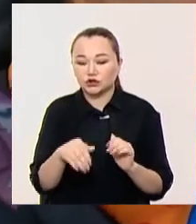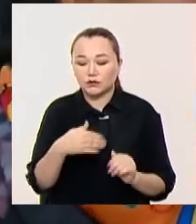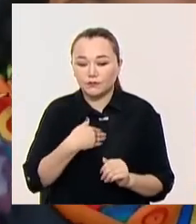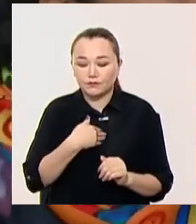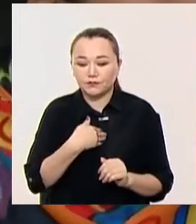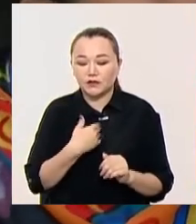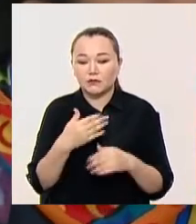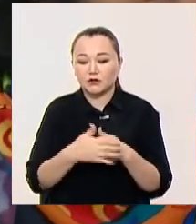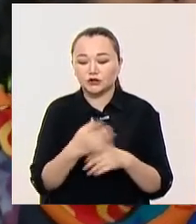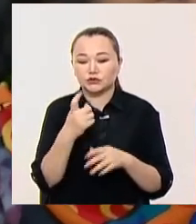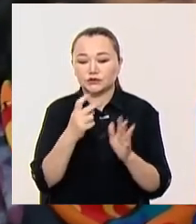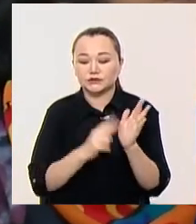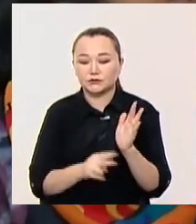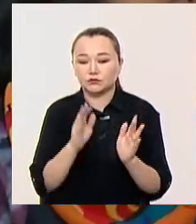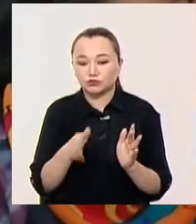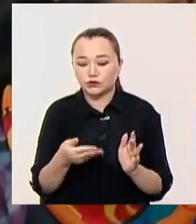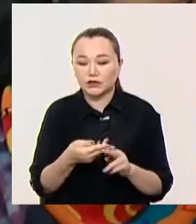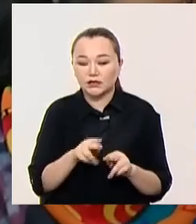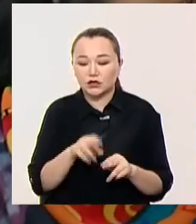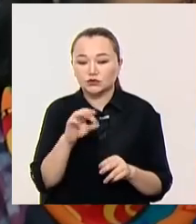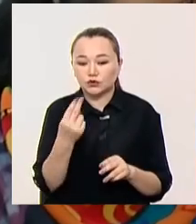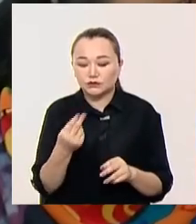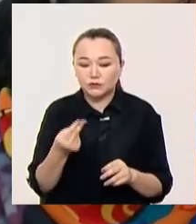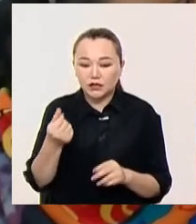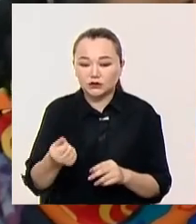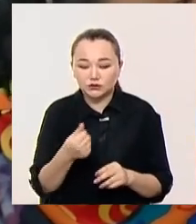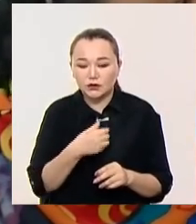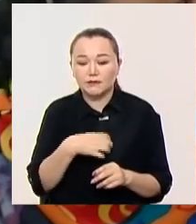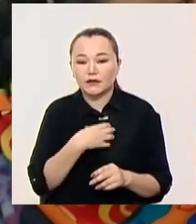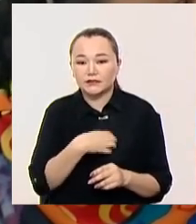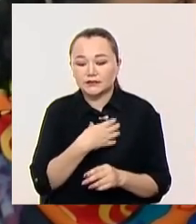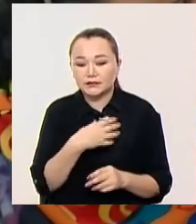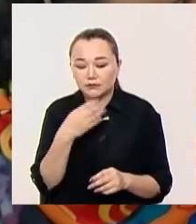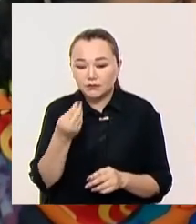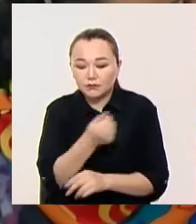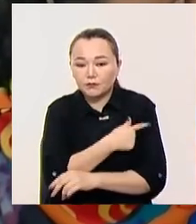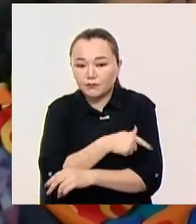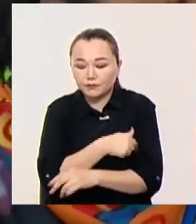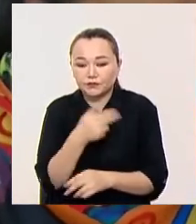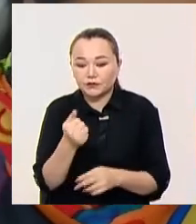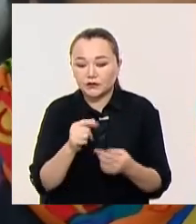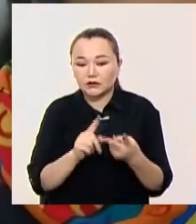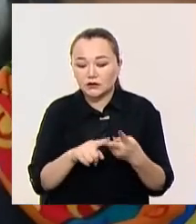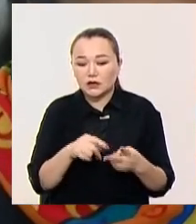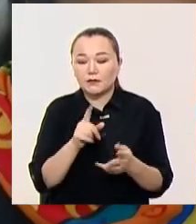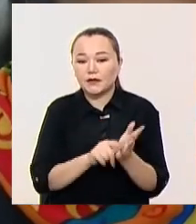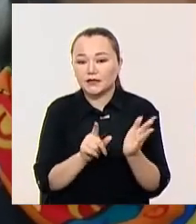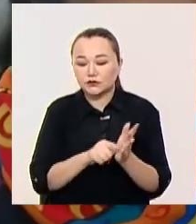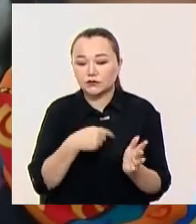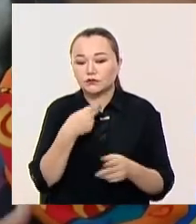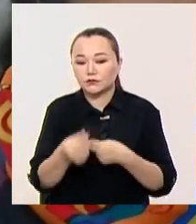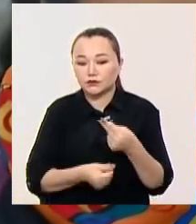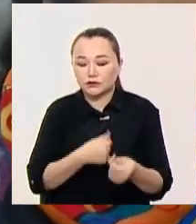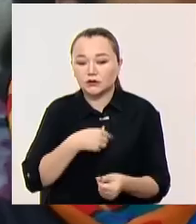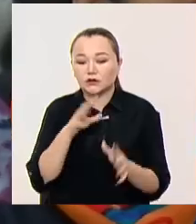қазір почти 170-ге жетеді да. Мен соцна Числение төлеймін, медстраховка төлеймін да, жаңағы пенсионкамды бәрін